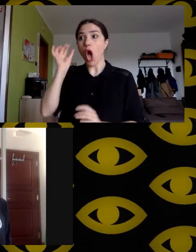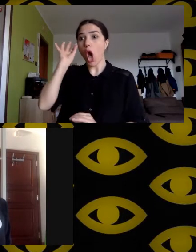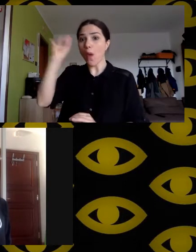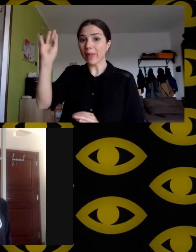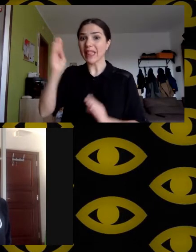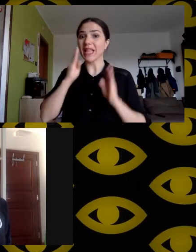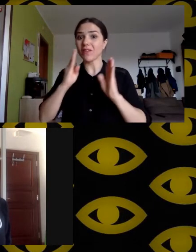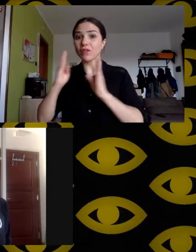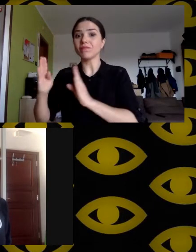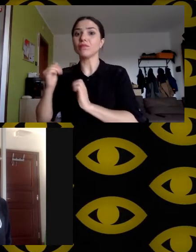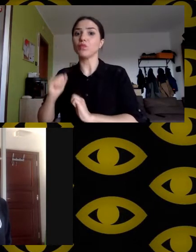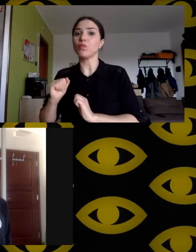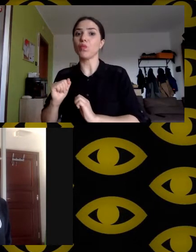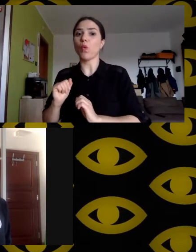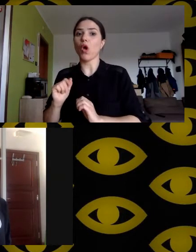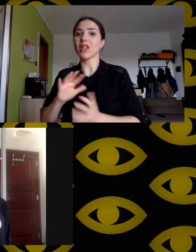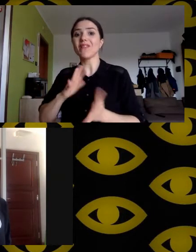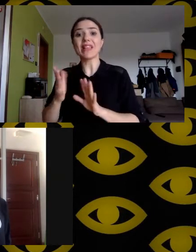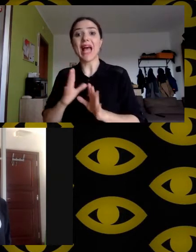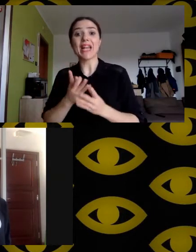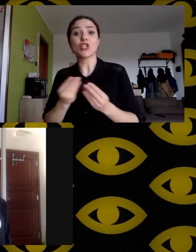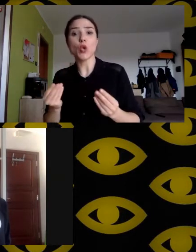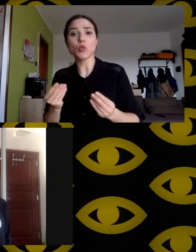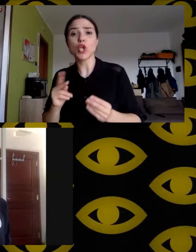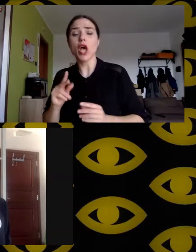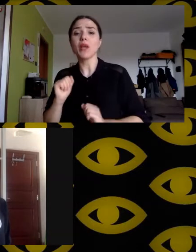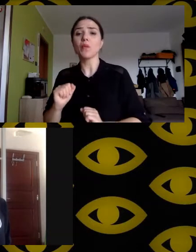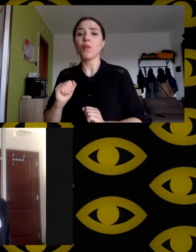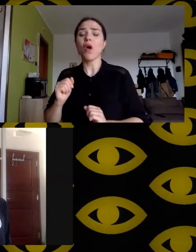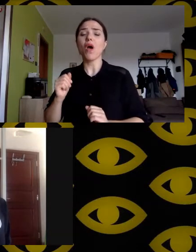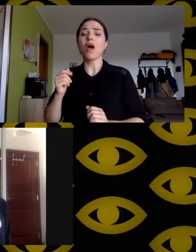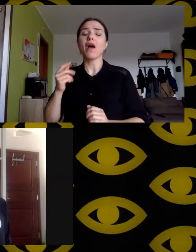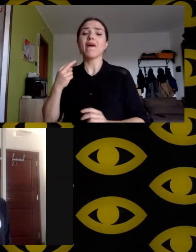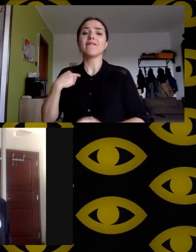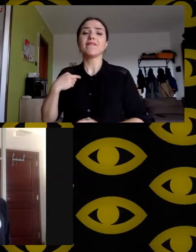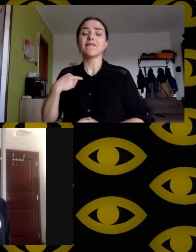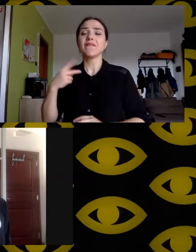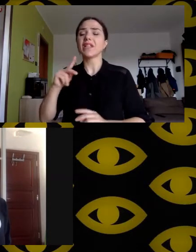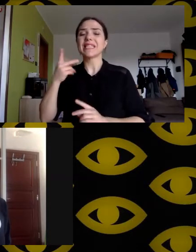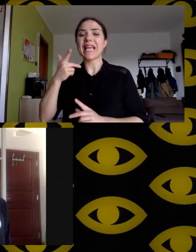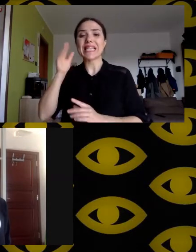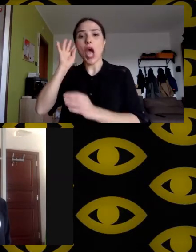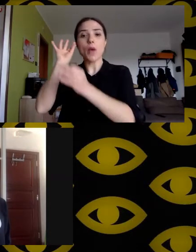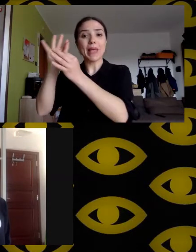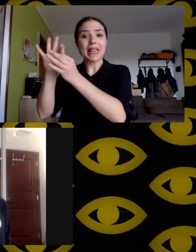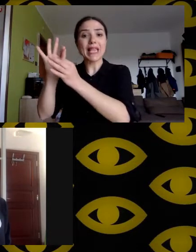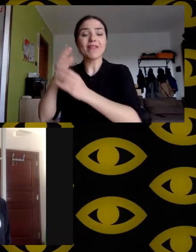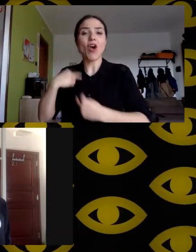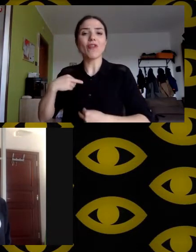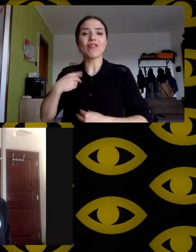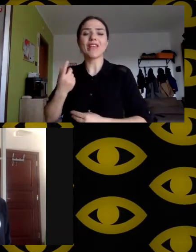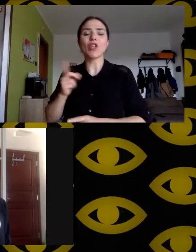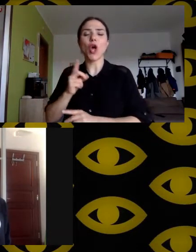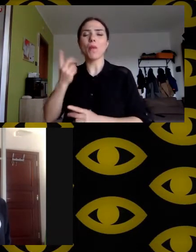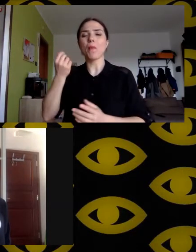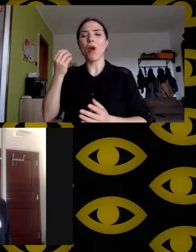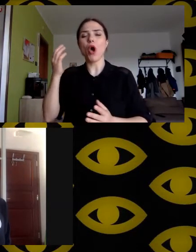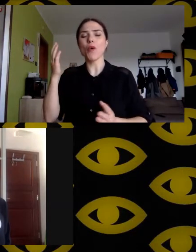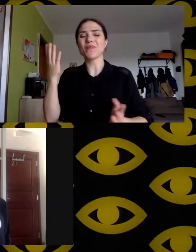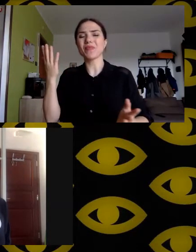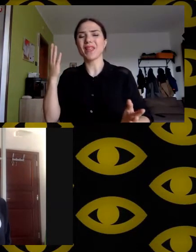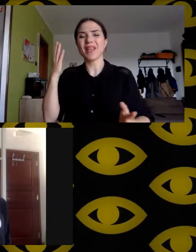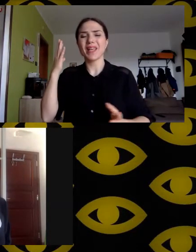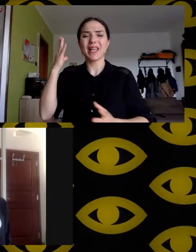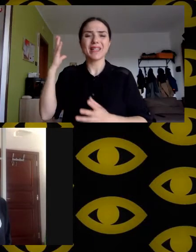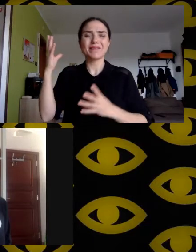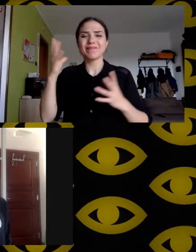persone che magari vivono di distrazioni, che si fanno distrarre facilmente. Quindi ora chiaramente non è il contesto per approfondire questo